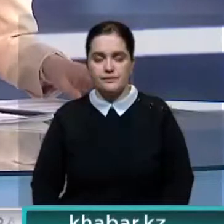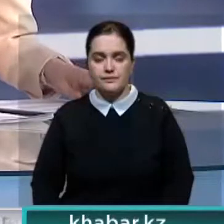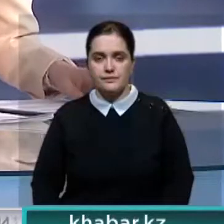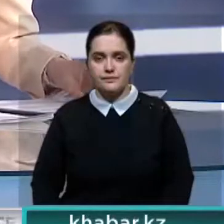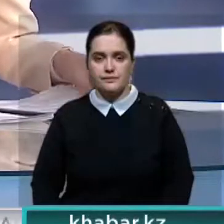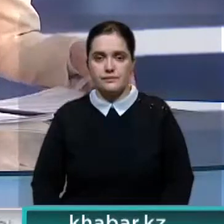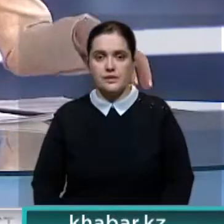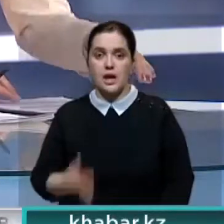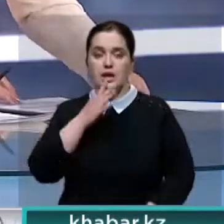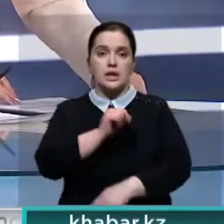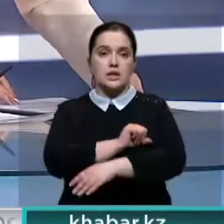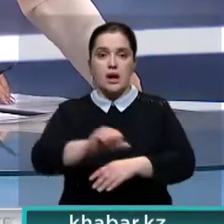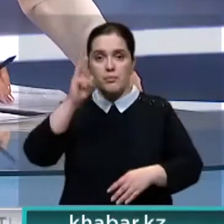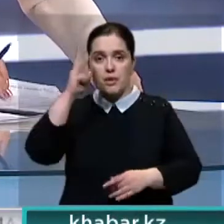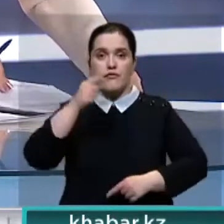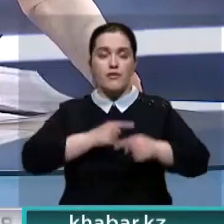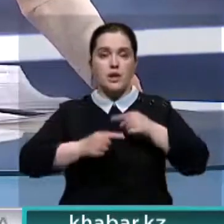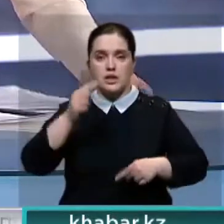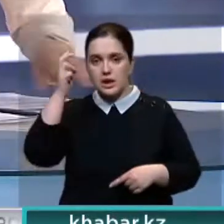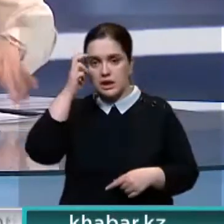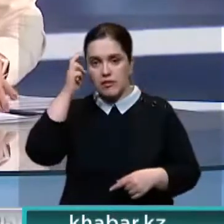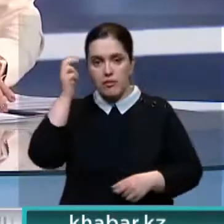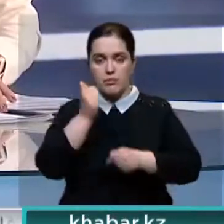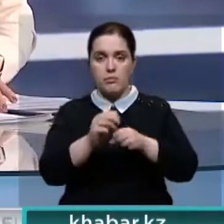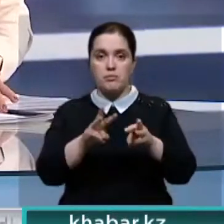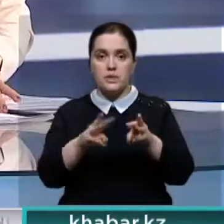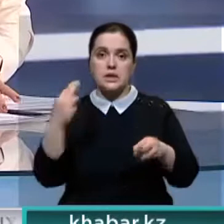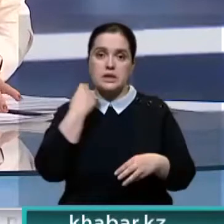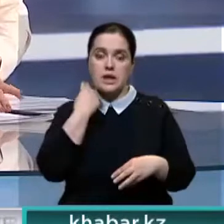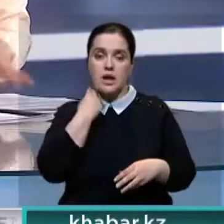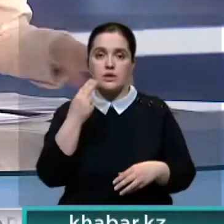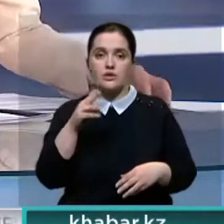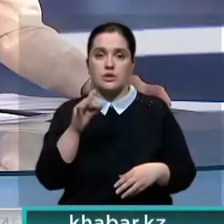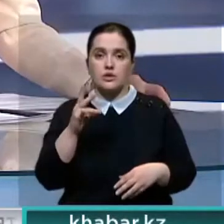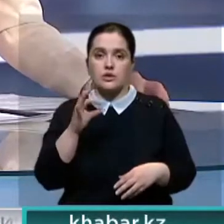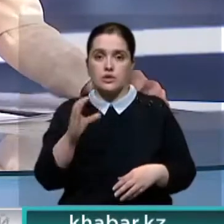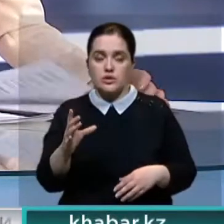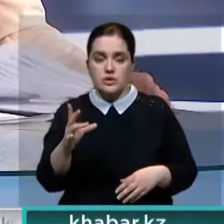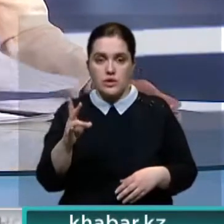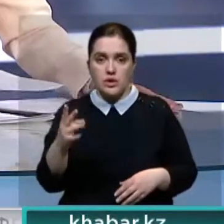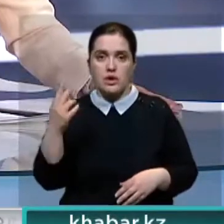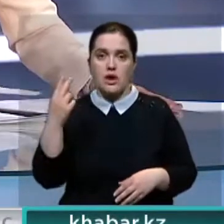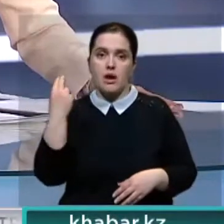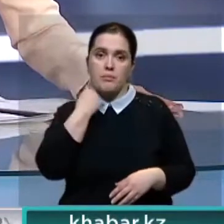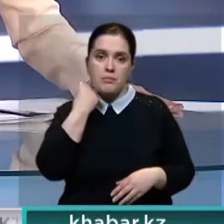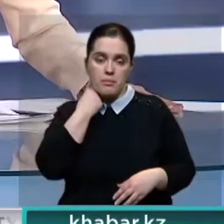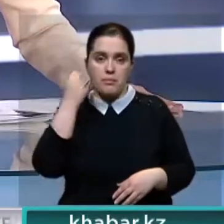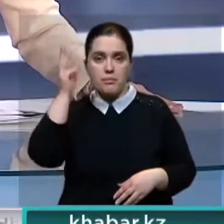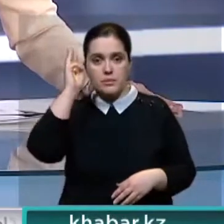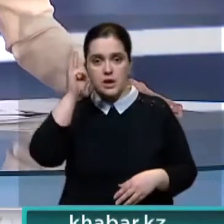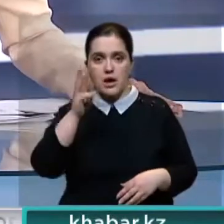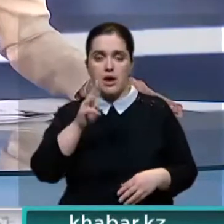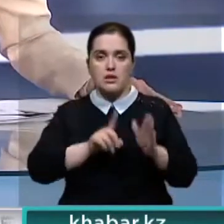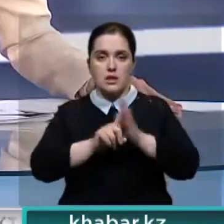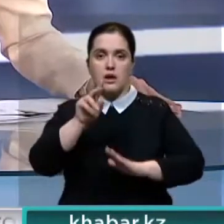Теперь о событиях в мире. Иностранные посольства возвращаются в Киев. По словам премьер-министра Великобритании Бориса Джонсона, британское